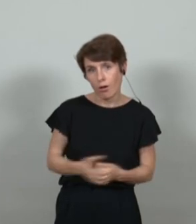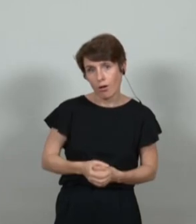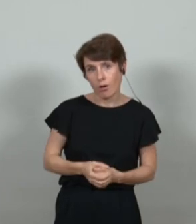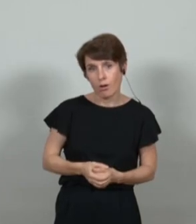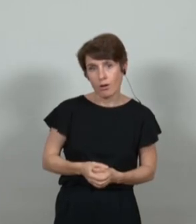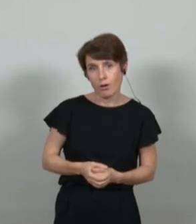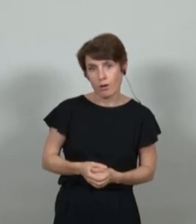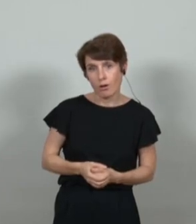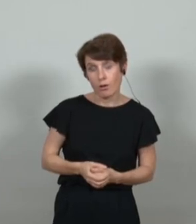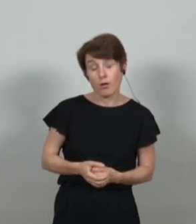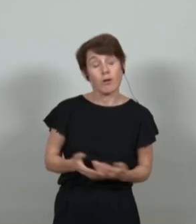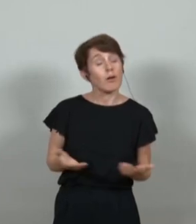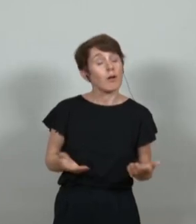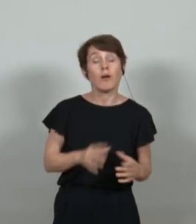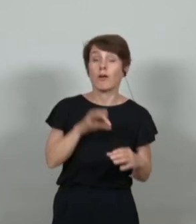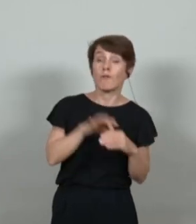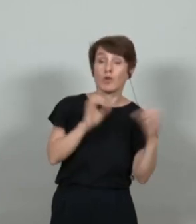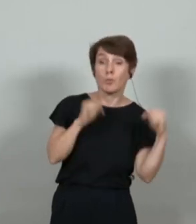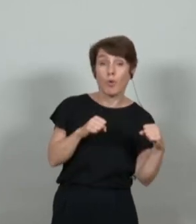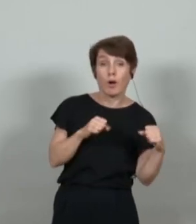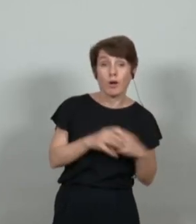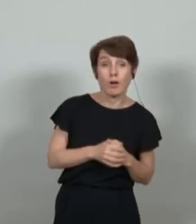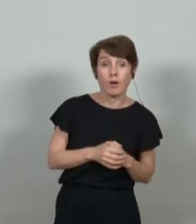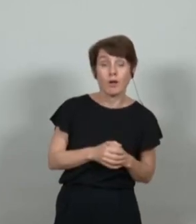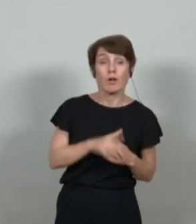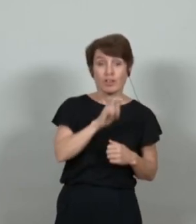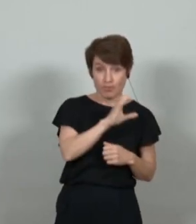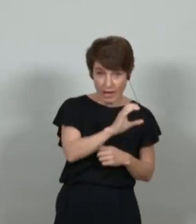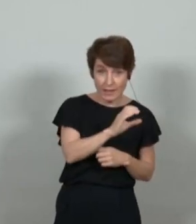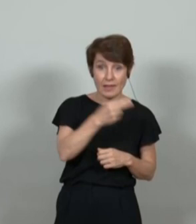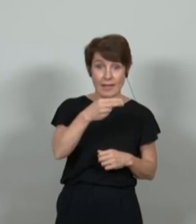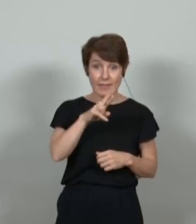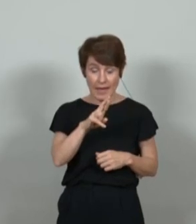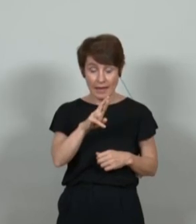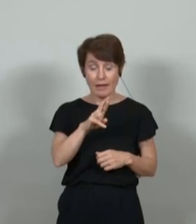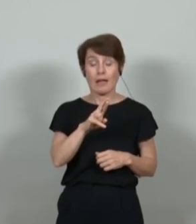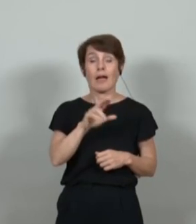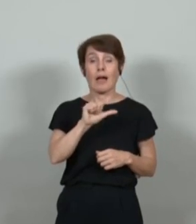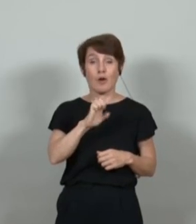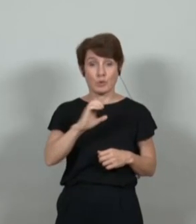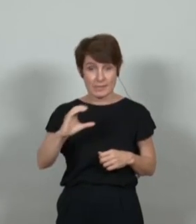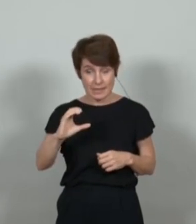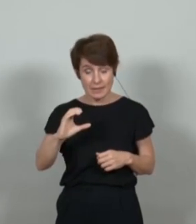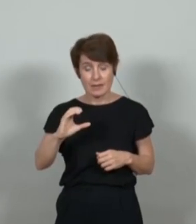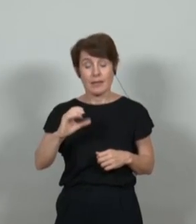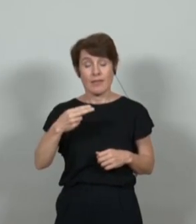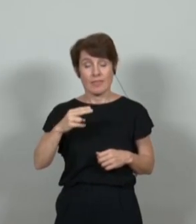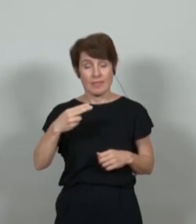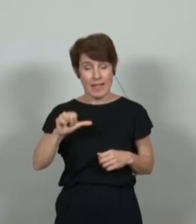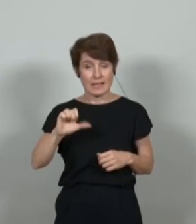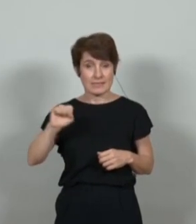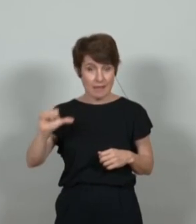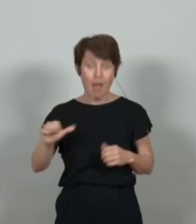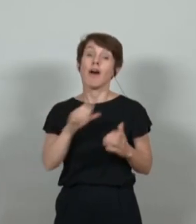donc qui vote pour GECK NR AEC NASA donc le vœu